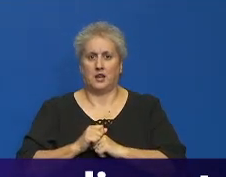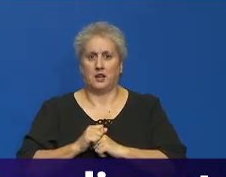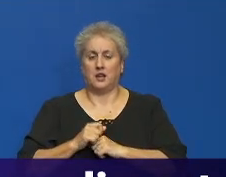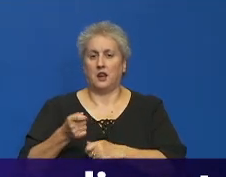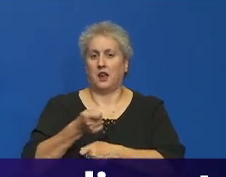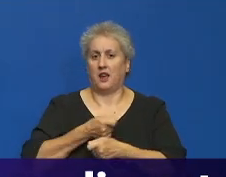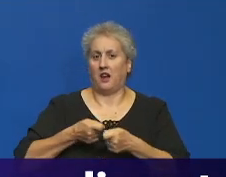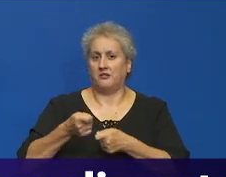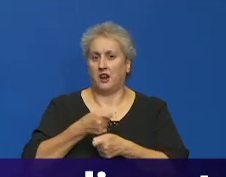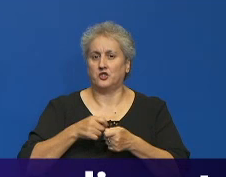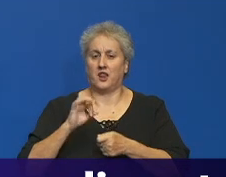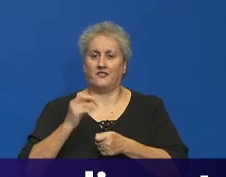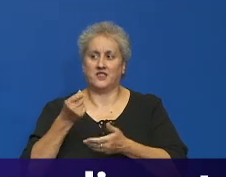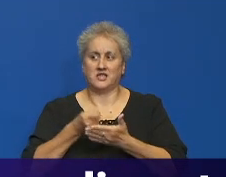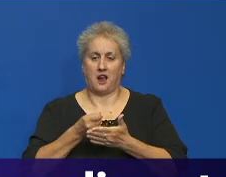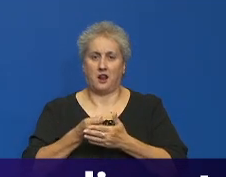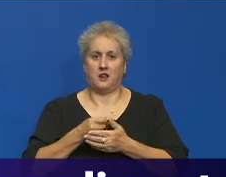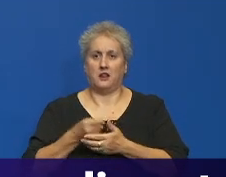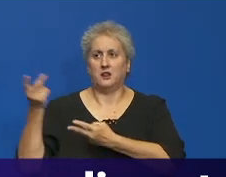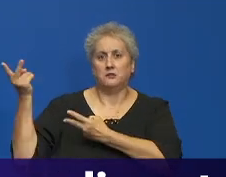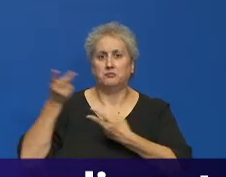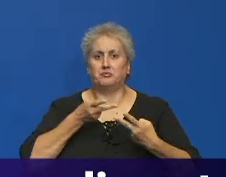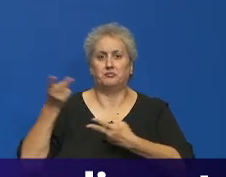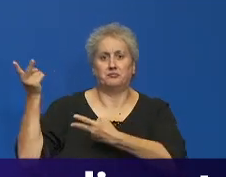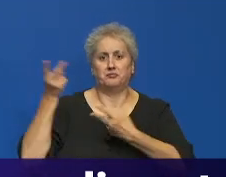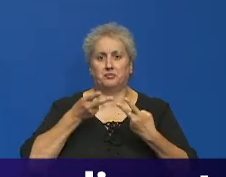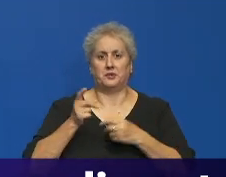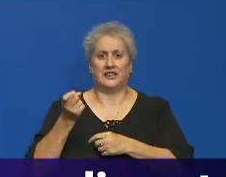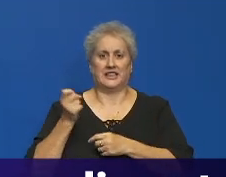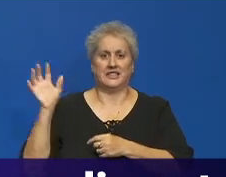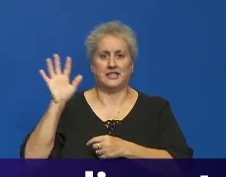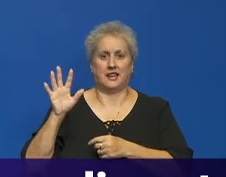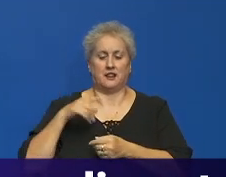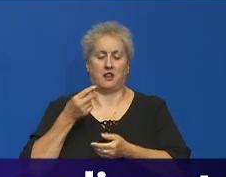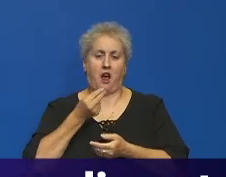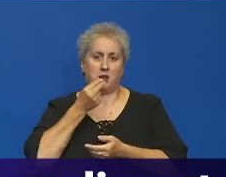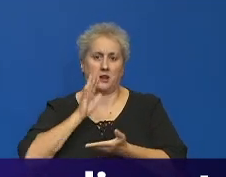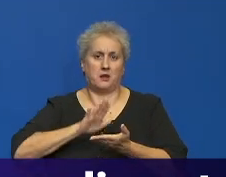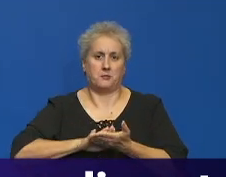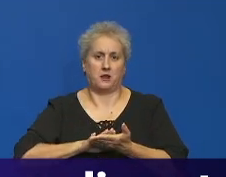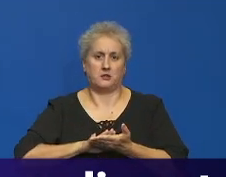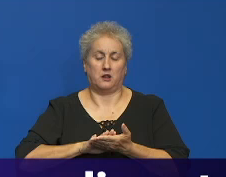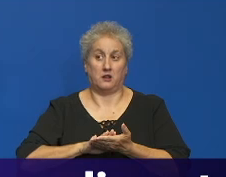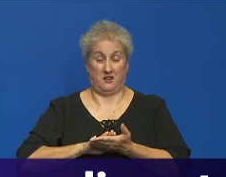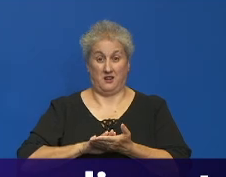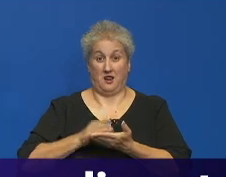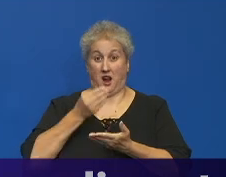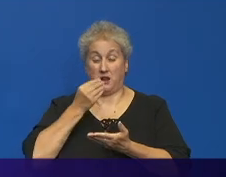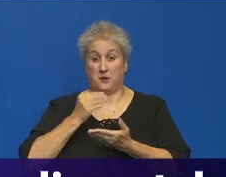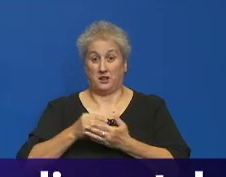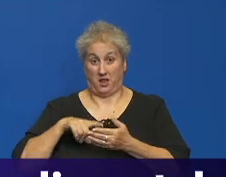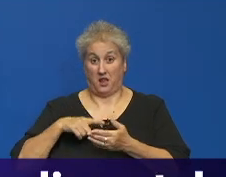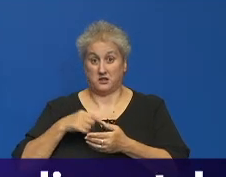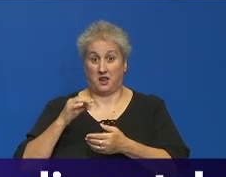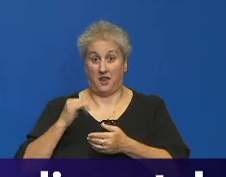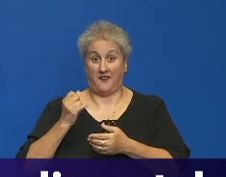ordonanța de urgență ce prevede ieftinirea anumitor produse de bază. Sunt prevăzute sancțiuni dacă nu vor fi respectate noile